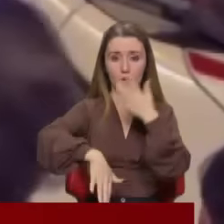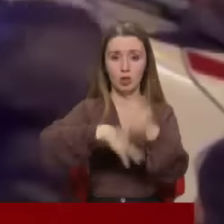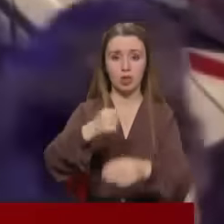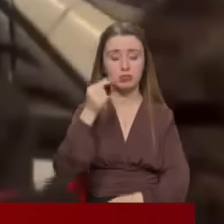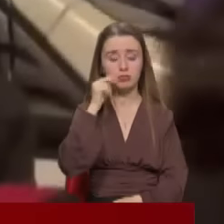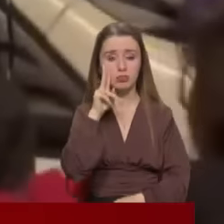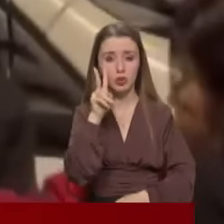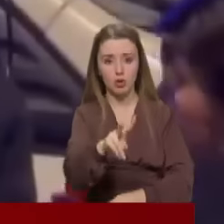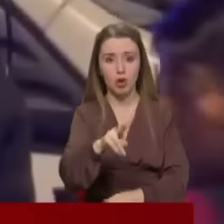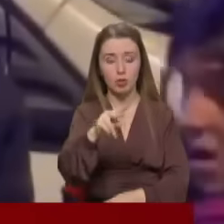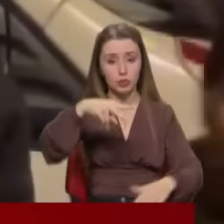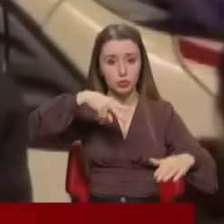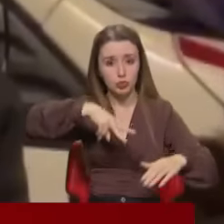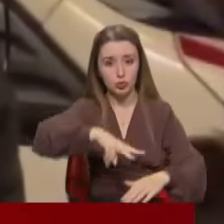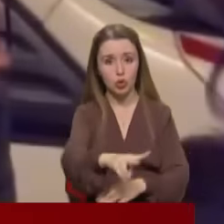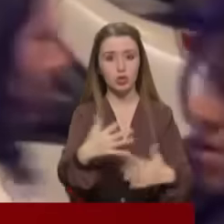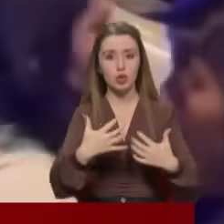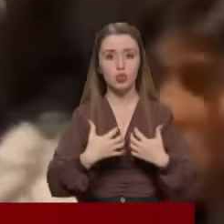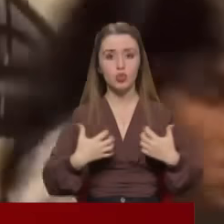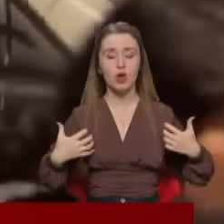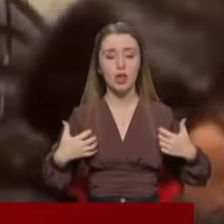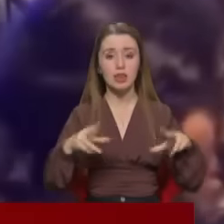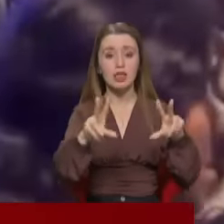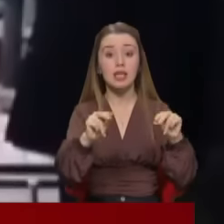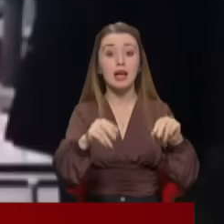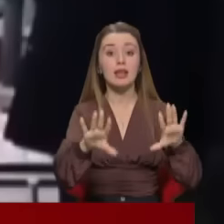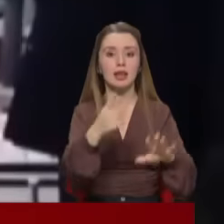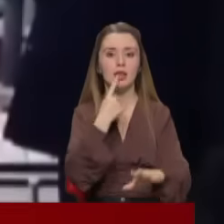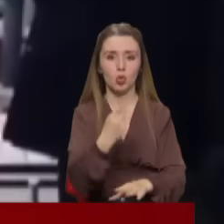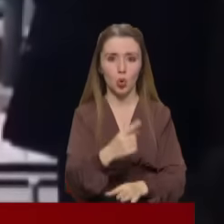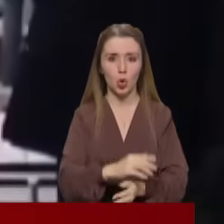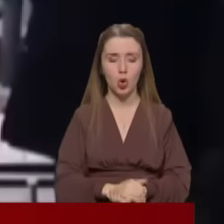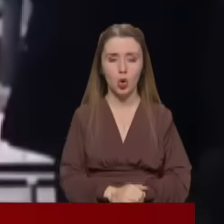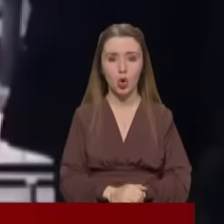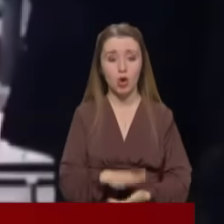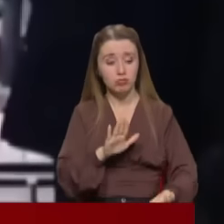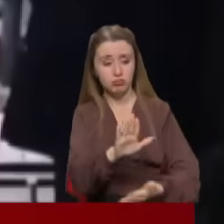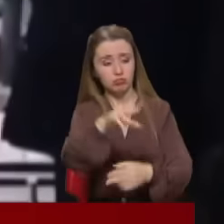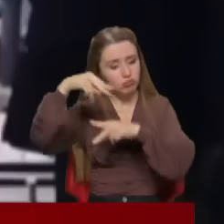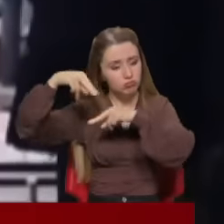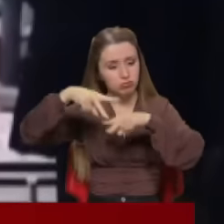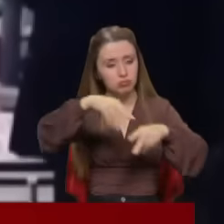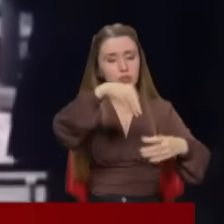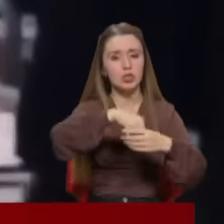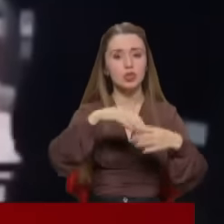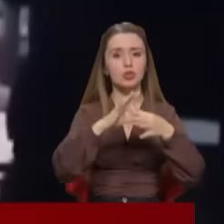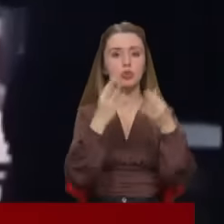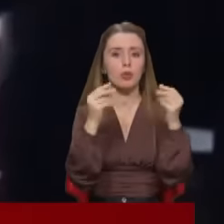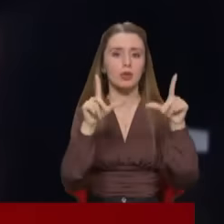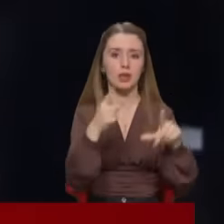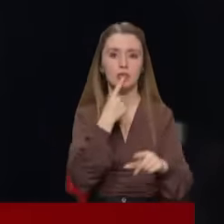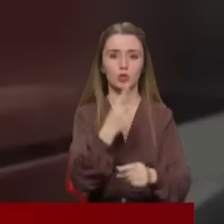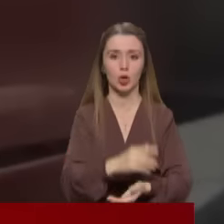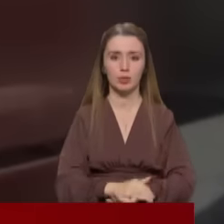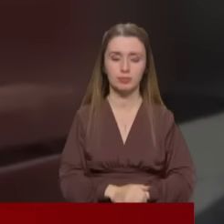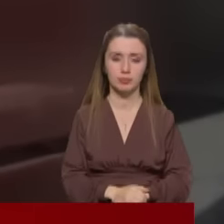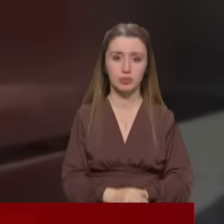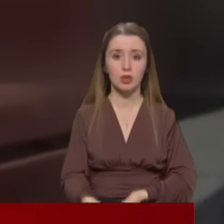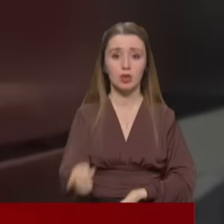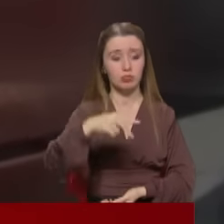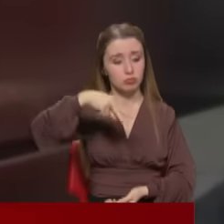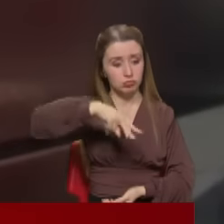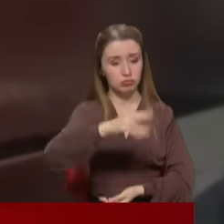olanlar tramvay yolundaki güvenlik önlemlerinin yeterli olmadığını iddia ederek karşıya geçişler için çözüm bulunması gerektiğini söyledi. Öbür